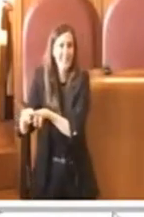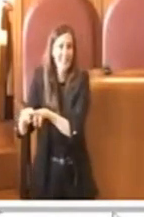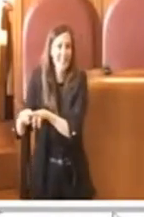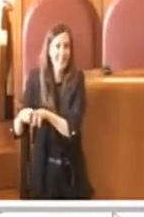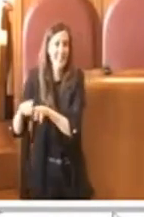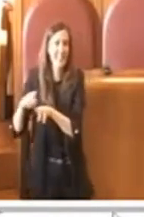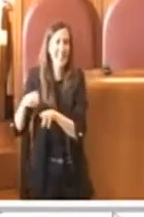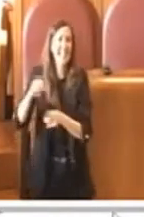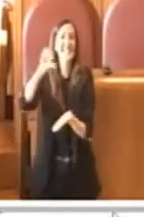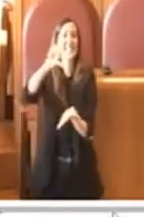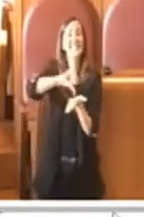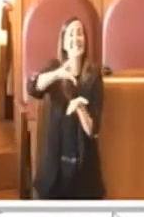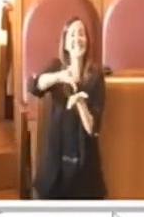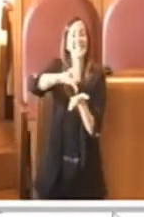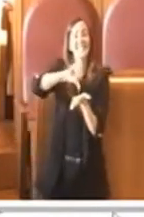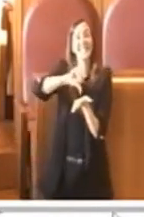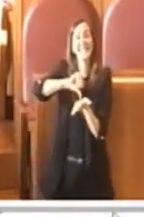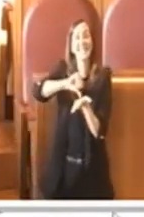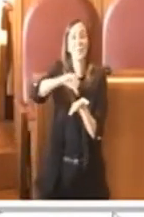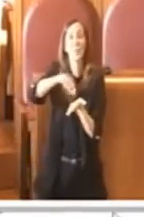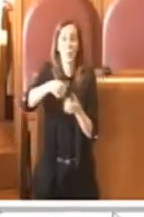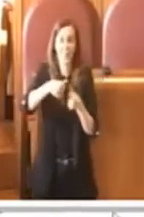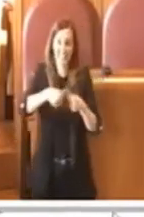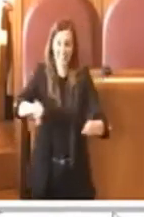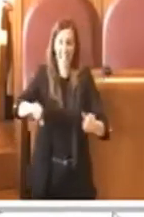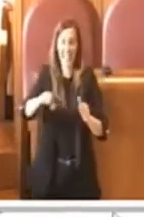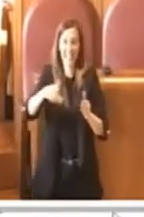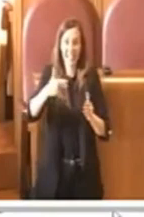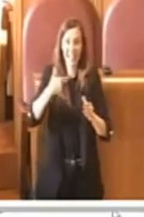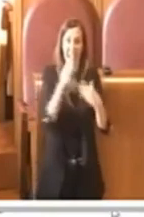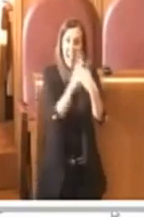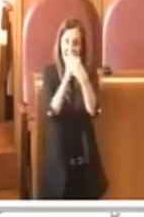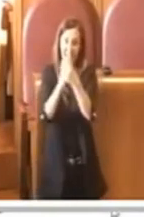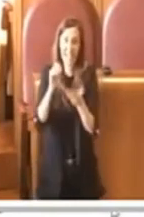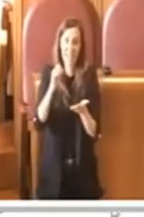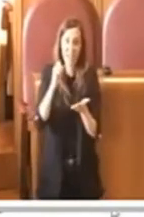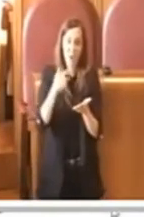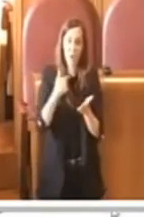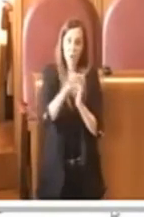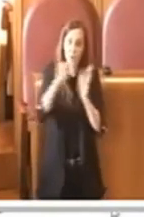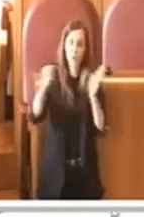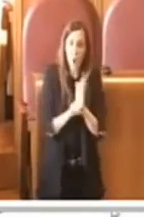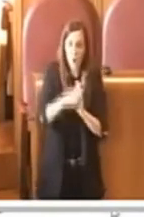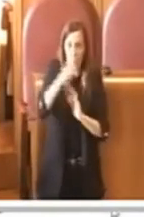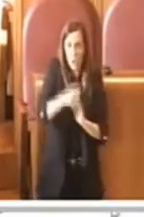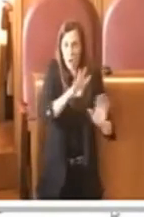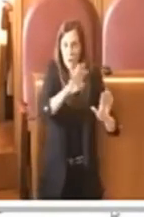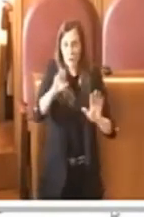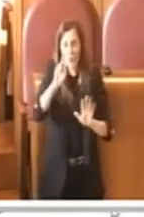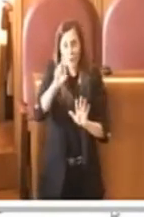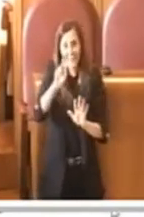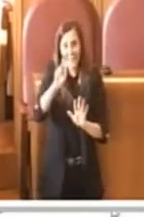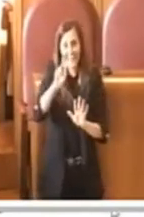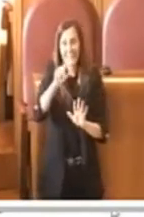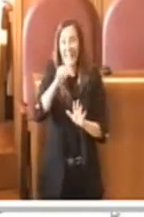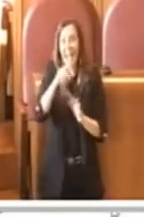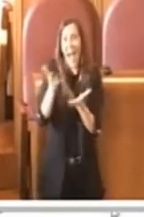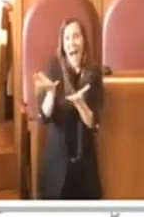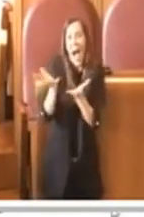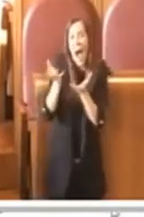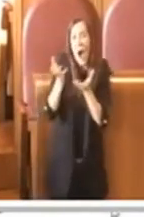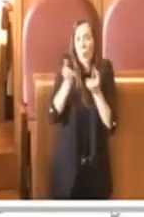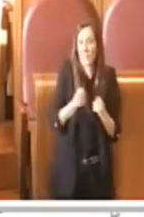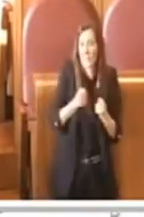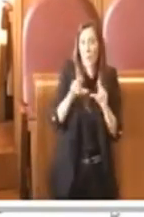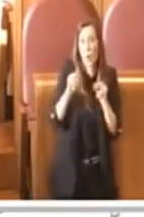il sito dove risiede l'archivio storico ormai dal 1930 non è più in grado di acquisire